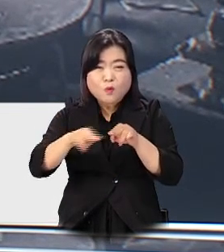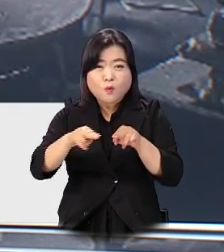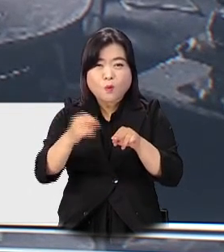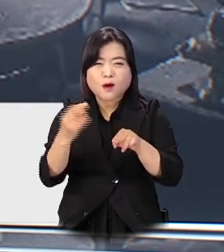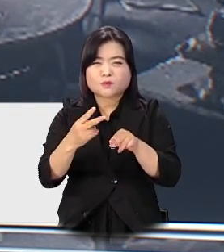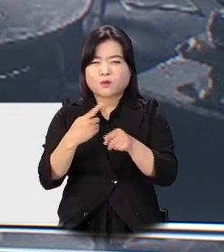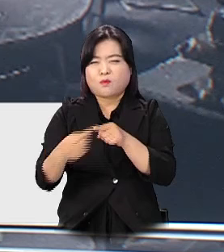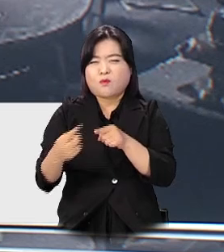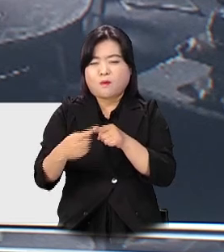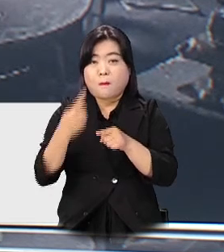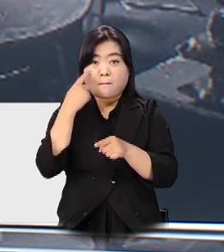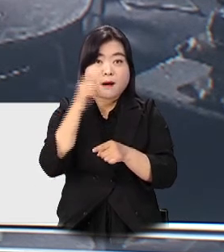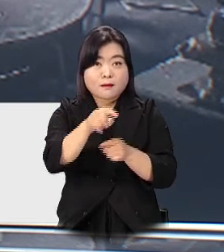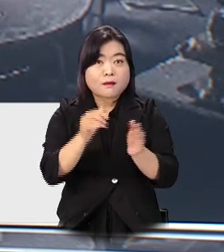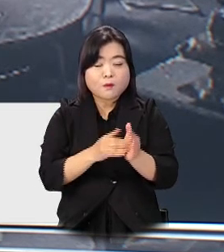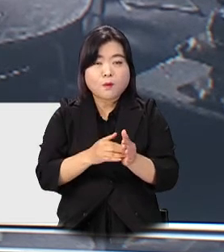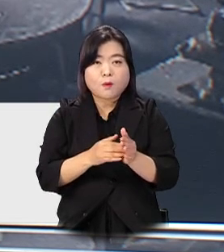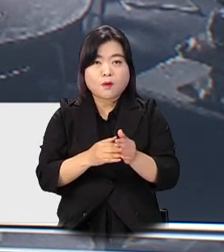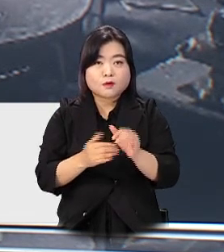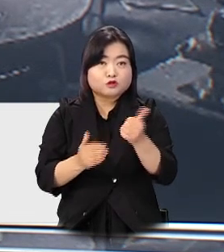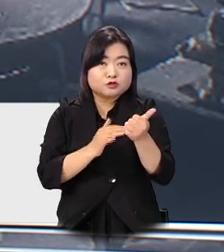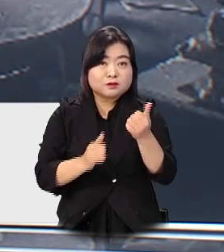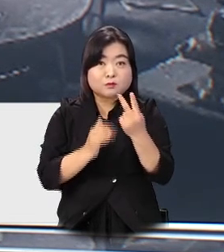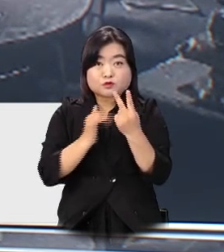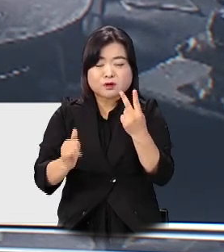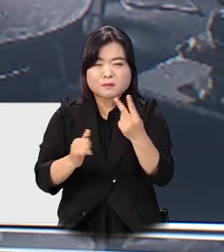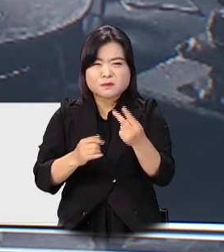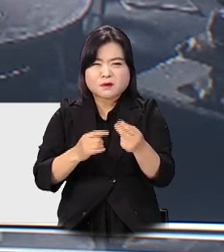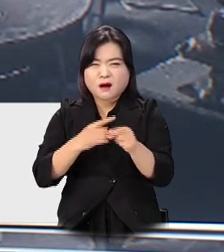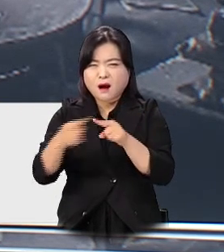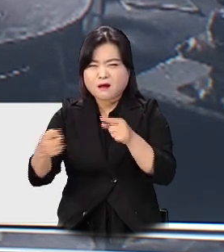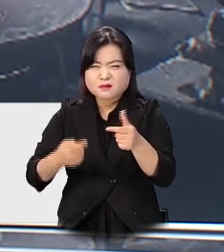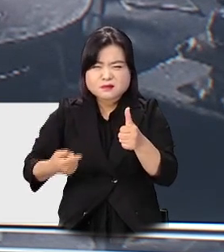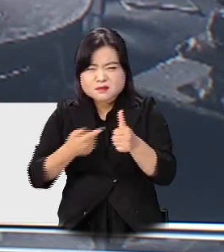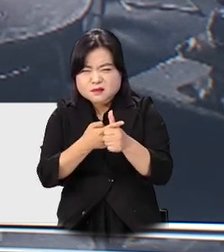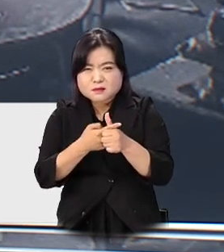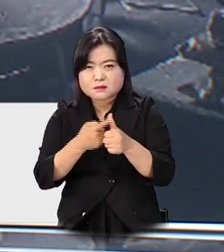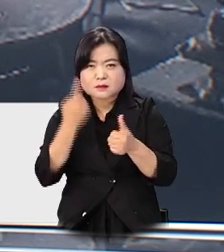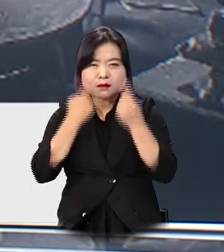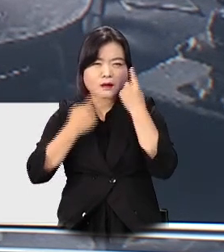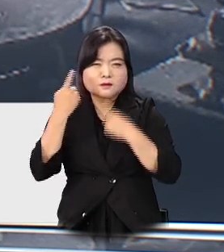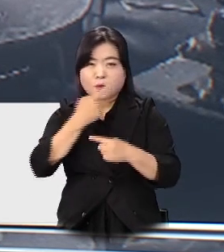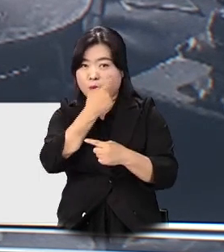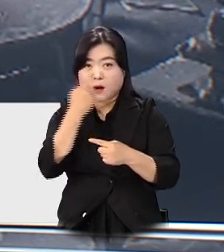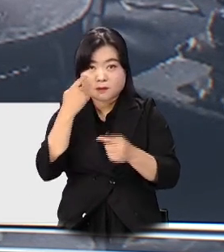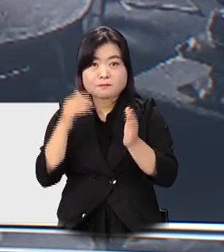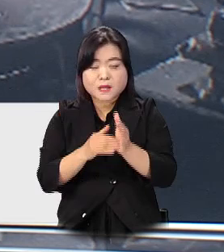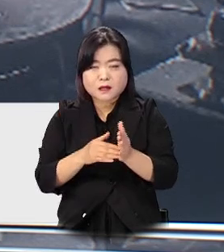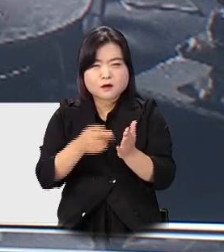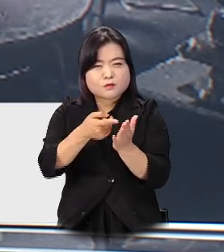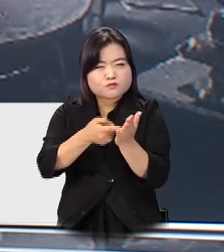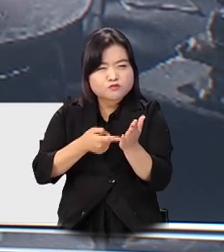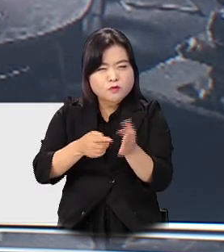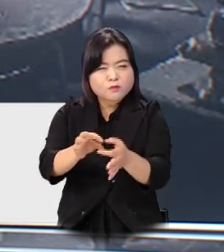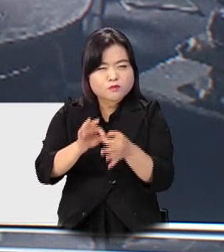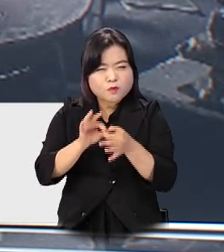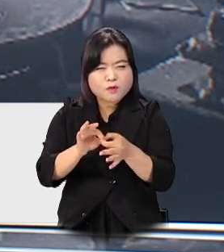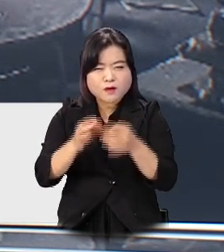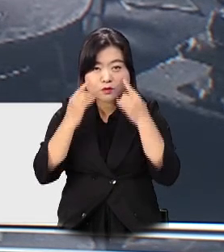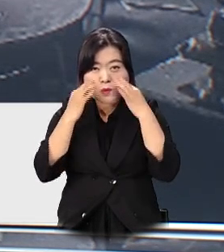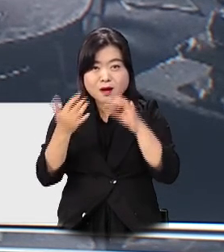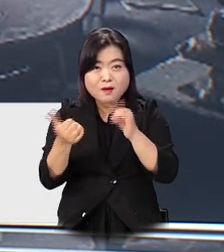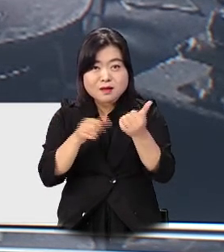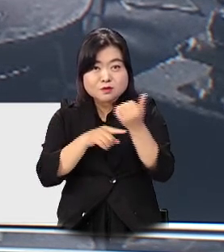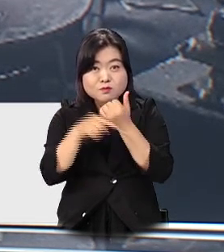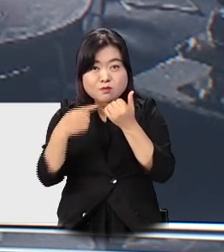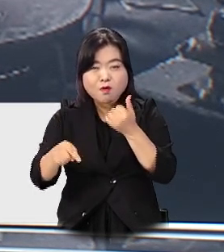발견됐고 희생자 2명의 몸에서는 흉기에 찔린 상처가 확인됐습니다. 경찰은 부검을 통해 정확한 사망